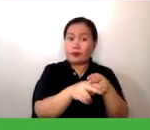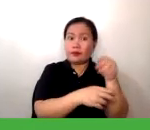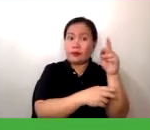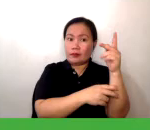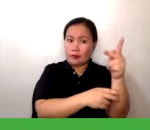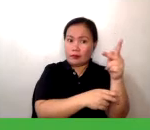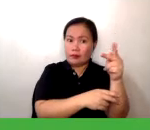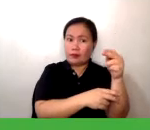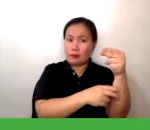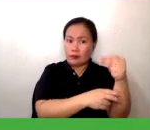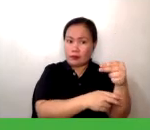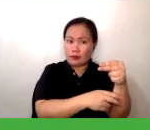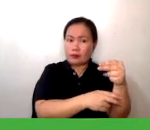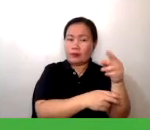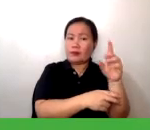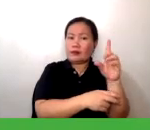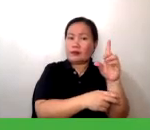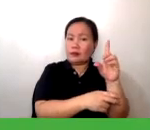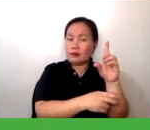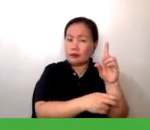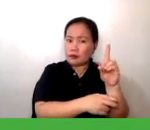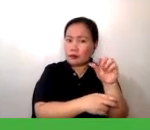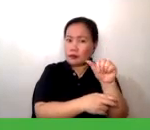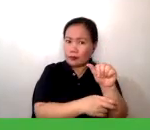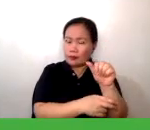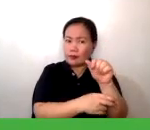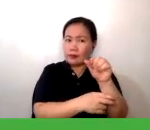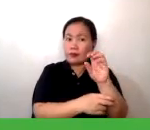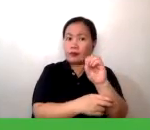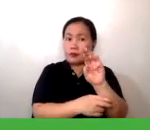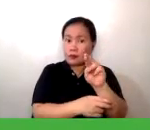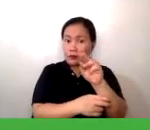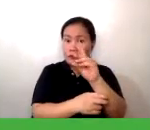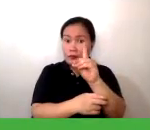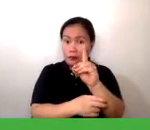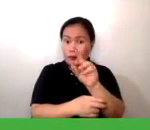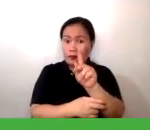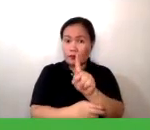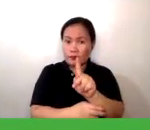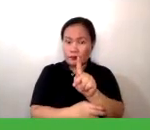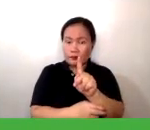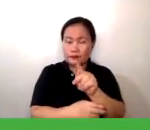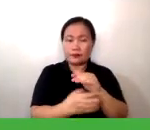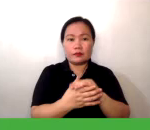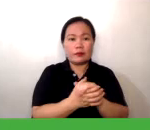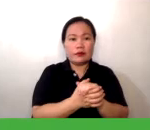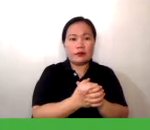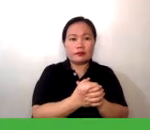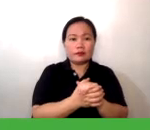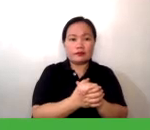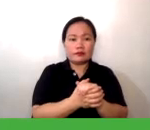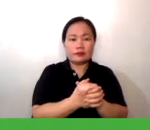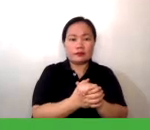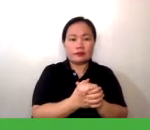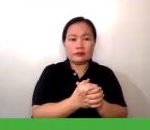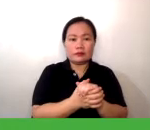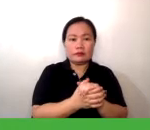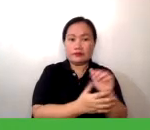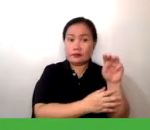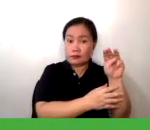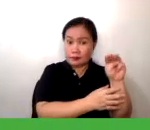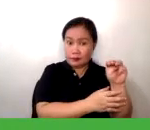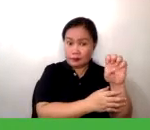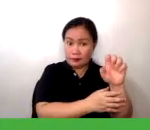K, hecto is H, deca is DA, or sometimes, baka ma-encounter nyo DK.